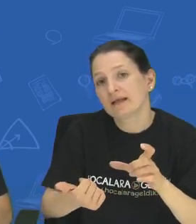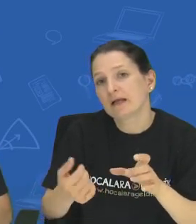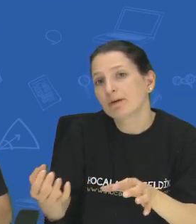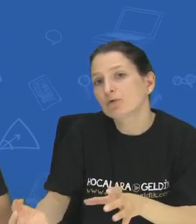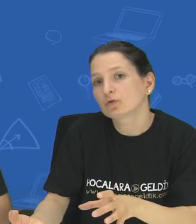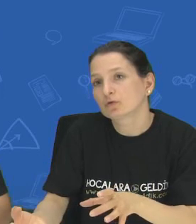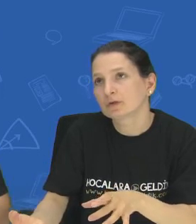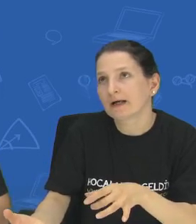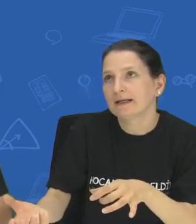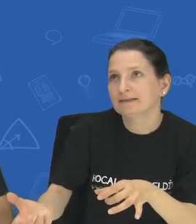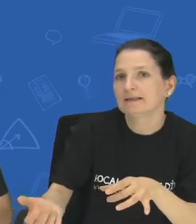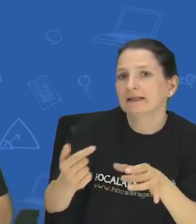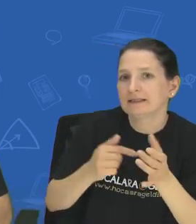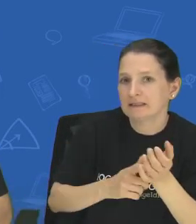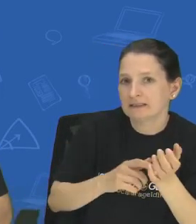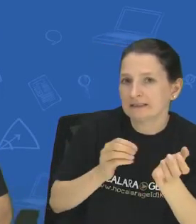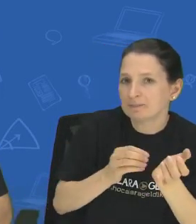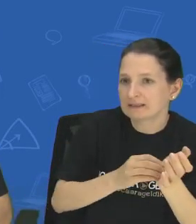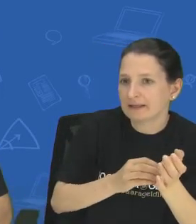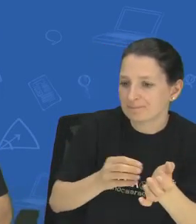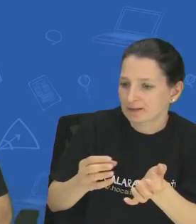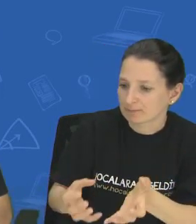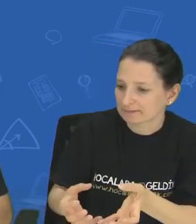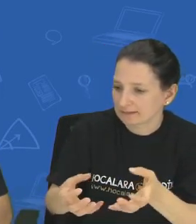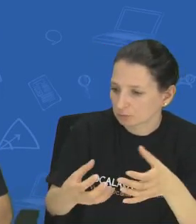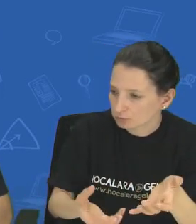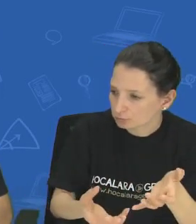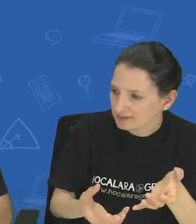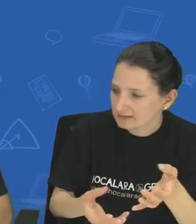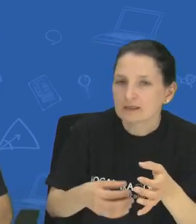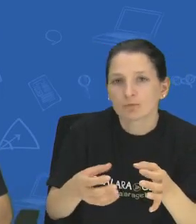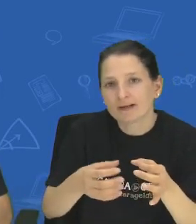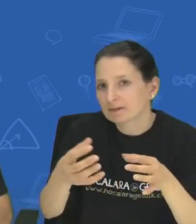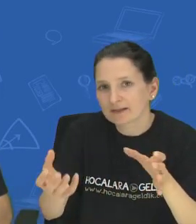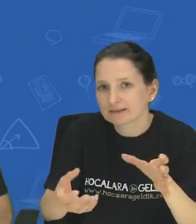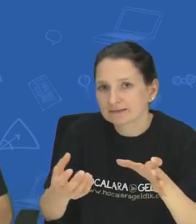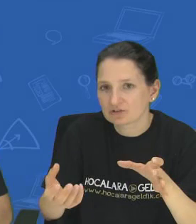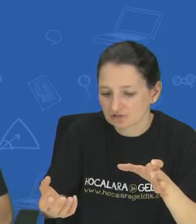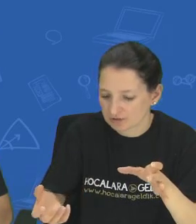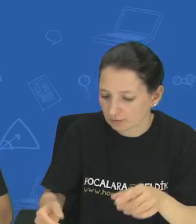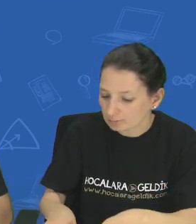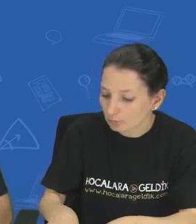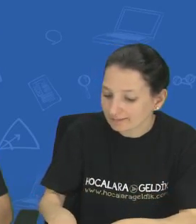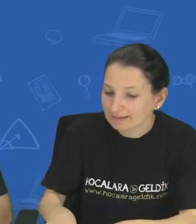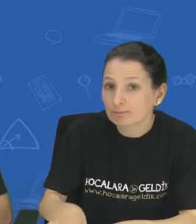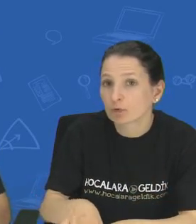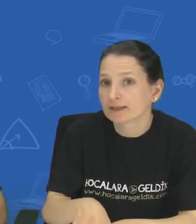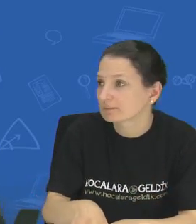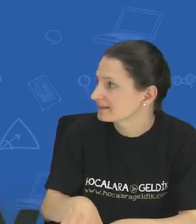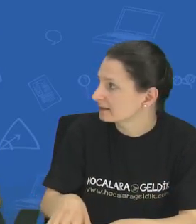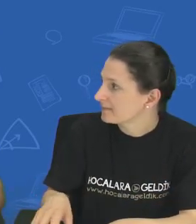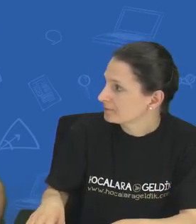tekstilde pamukla elde edilen iplikle maddenin oluşturulması, bu belki mekanik de işin içine giriyor ama o